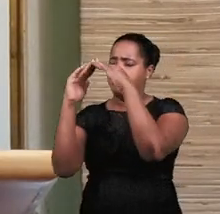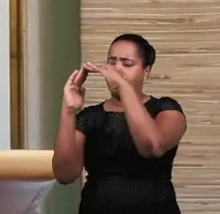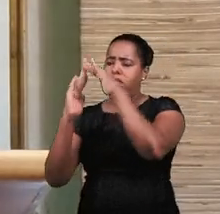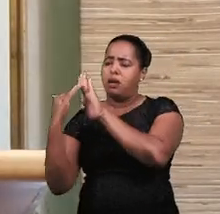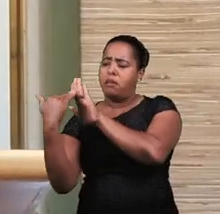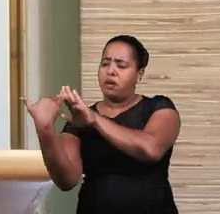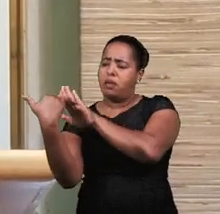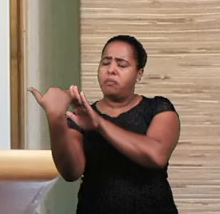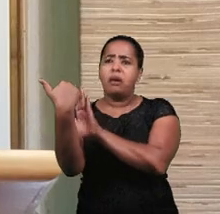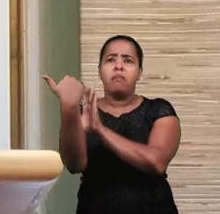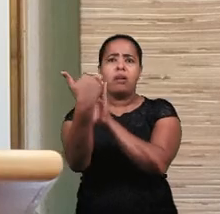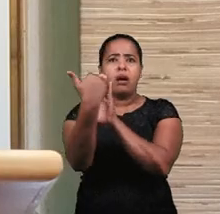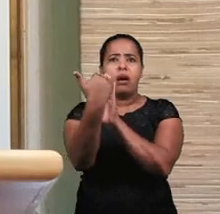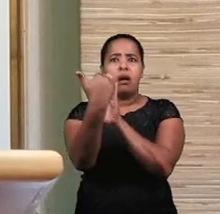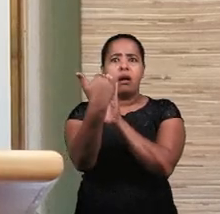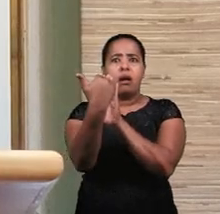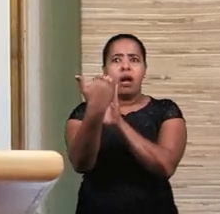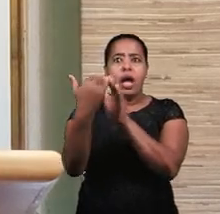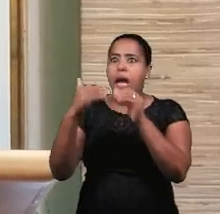que